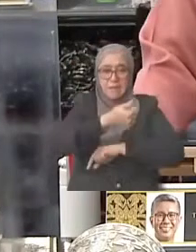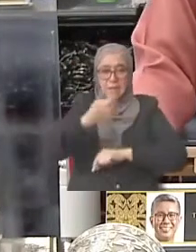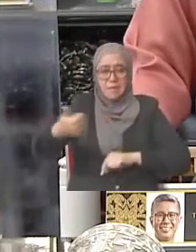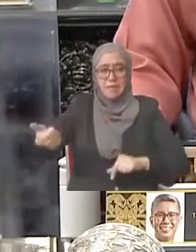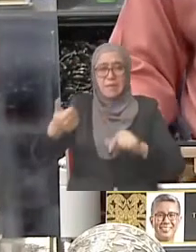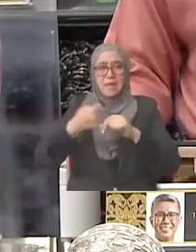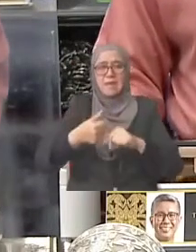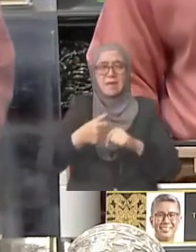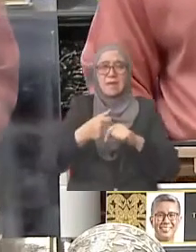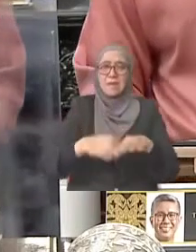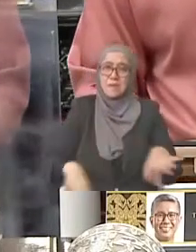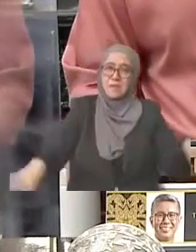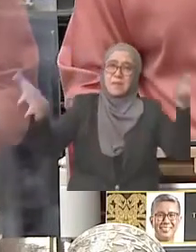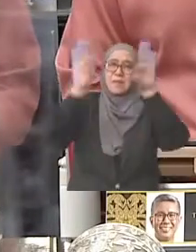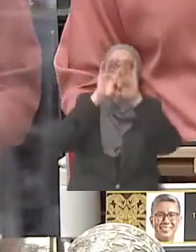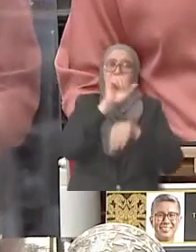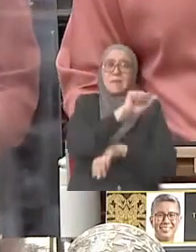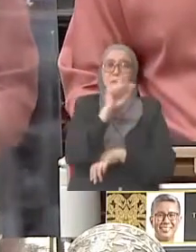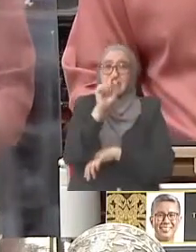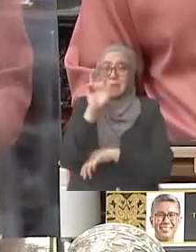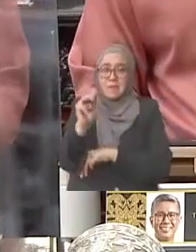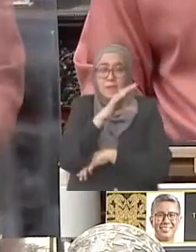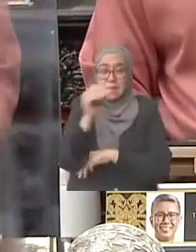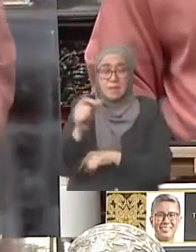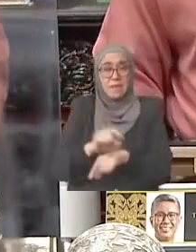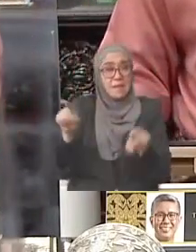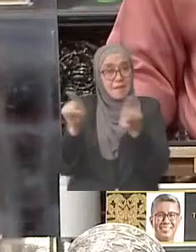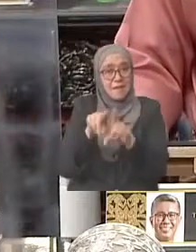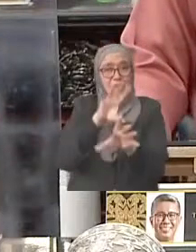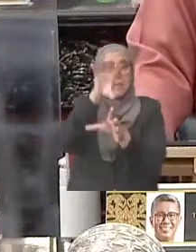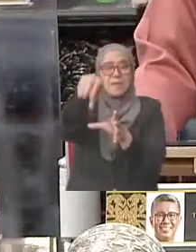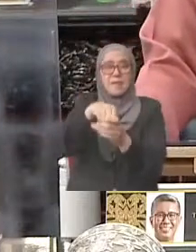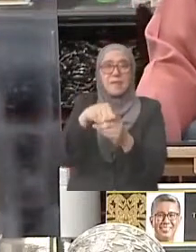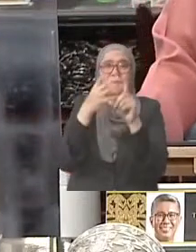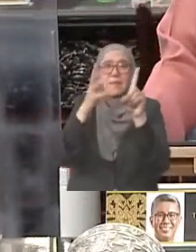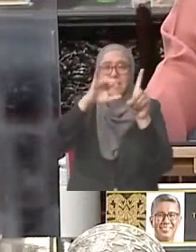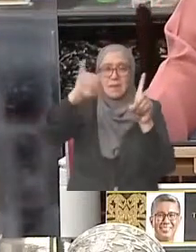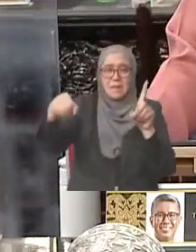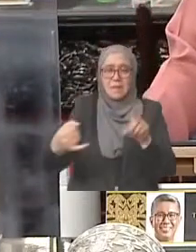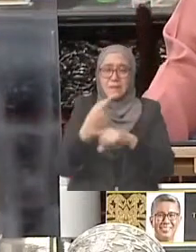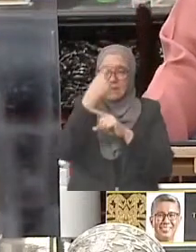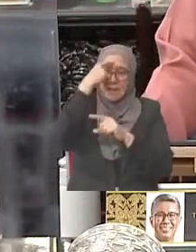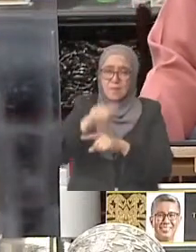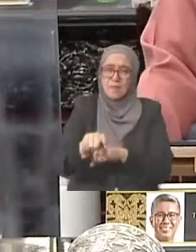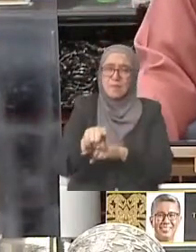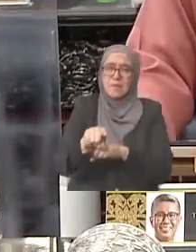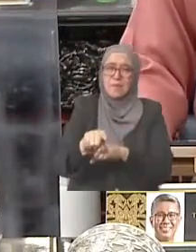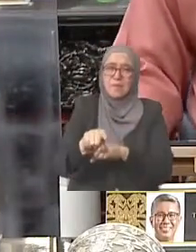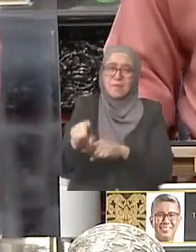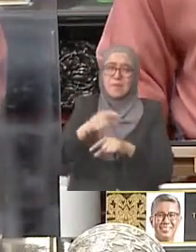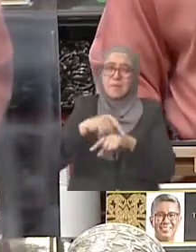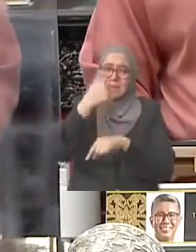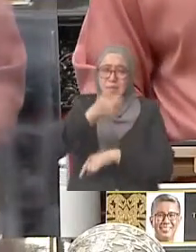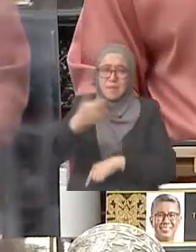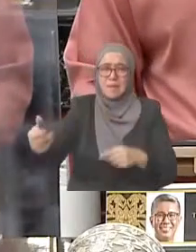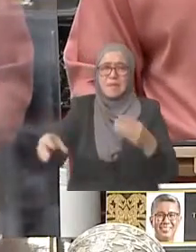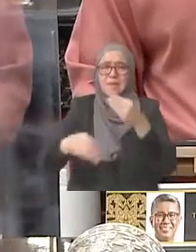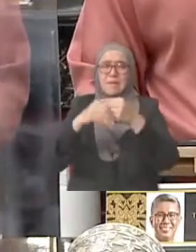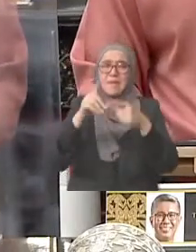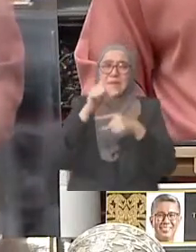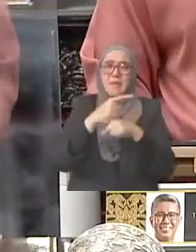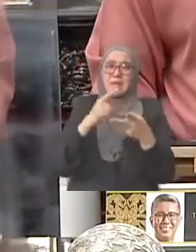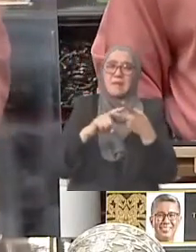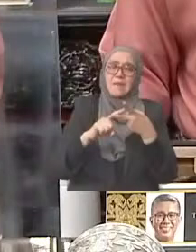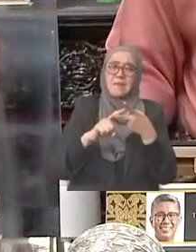tremorizer peruntukan ini turut melibatkan empat belas juta gimana ganti peralatan utama Pa dan Pa seperti payung terjun